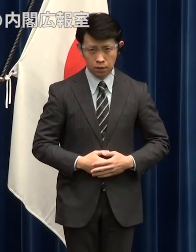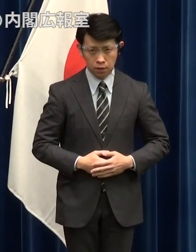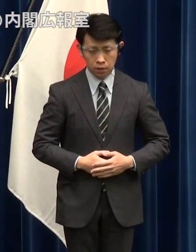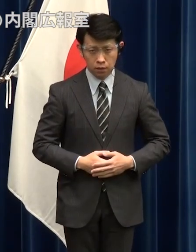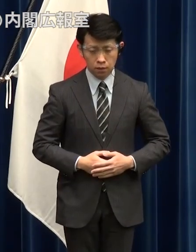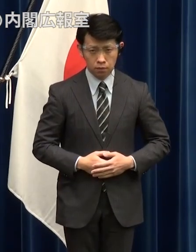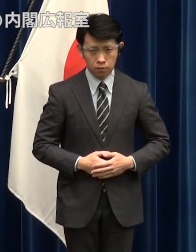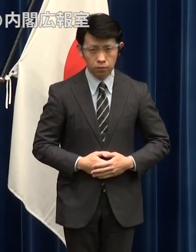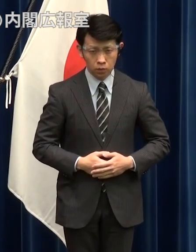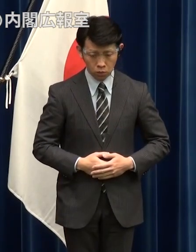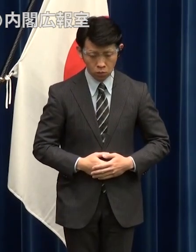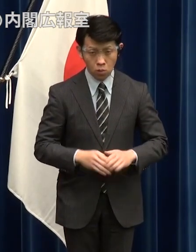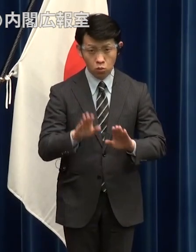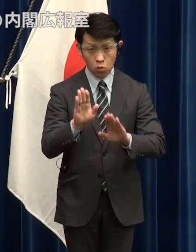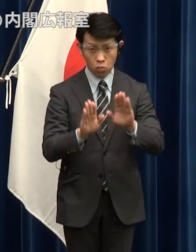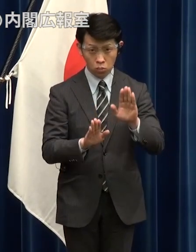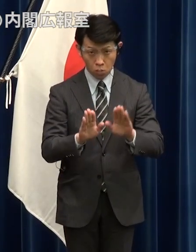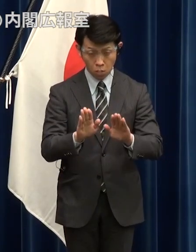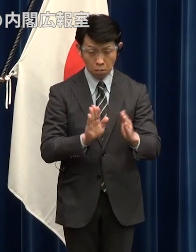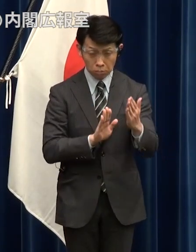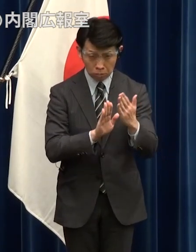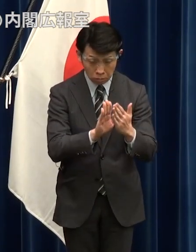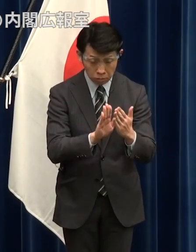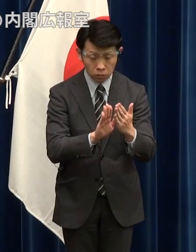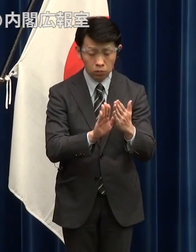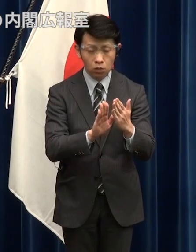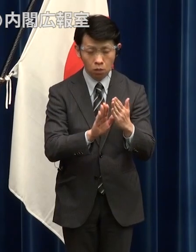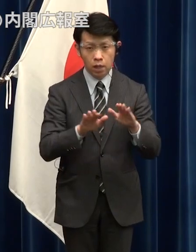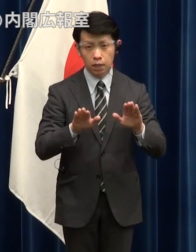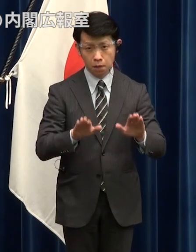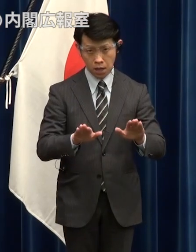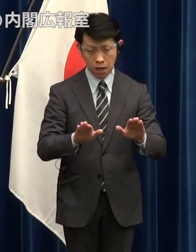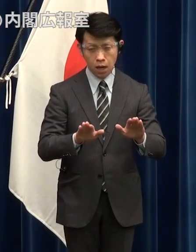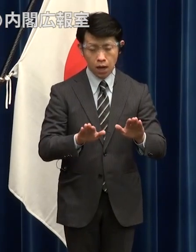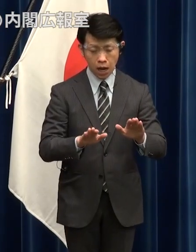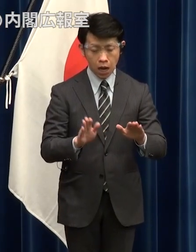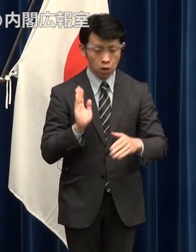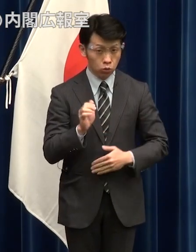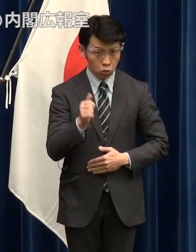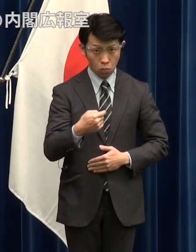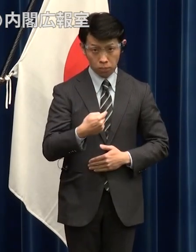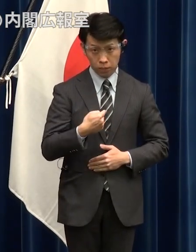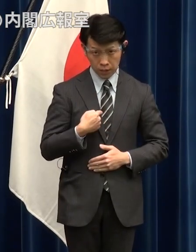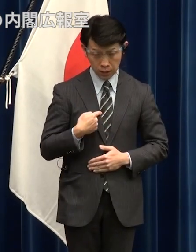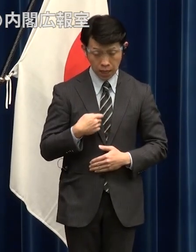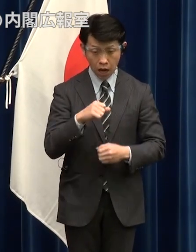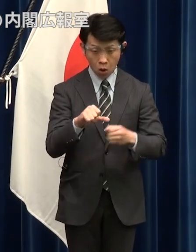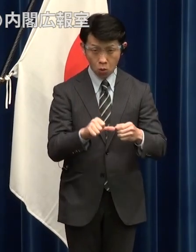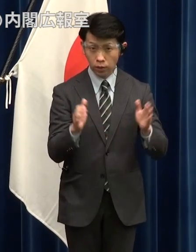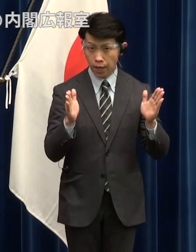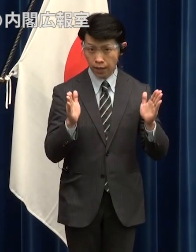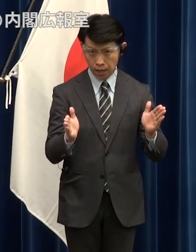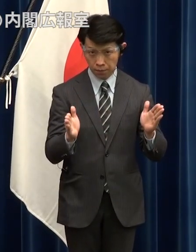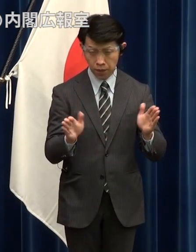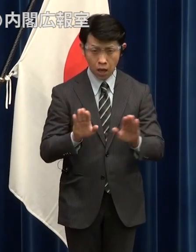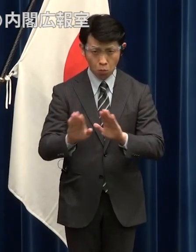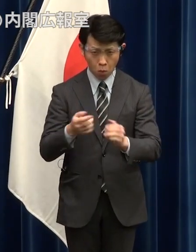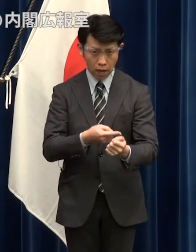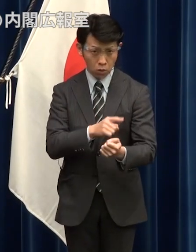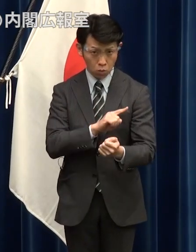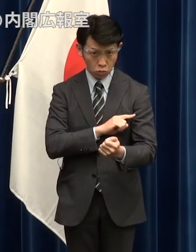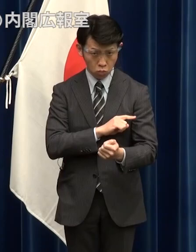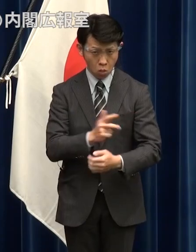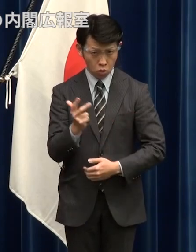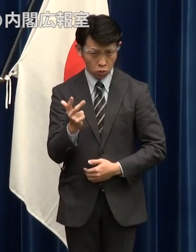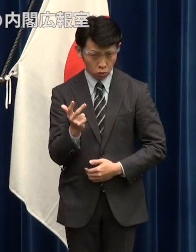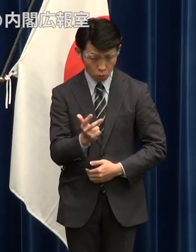こうした状況を前に、まあ、総理大臣として5年間で抜本的に防衛力を強化すること